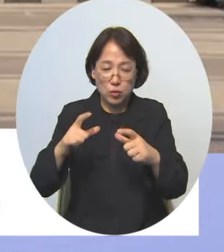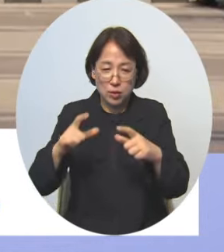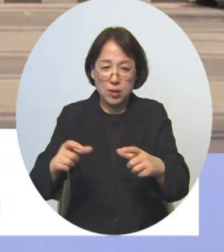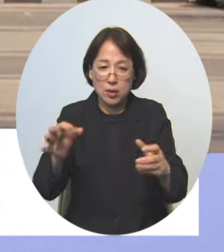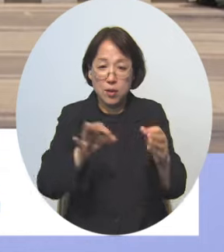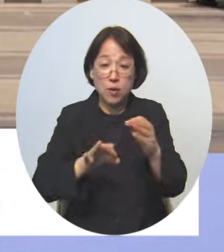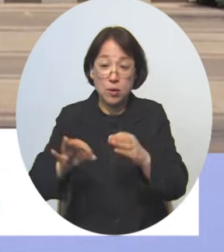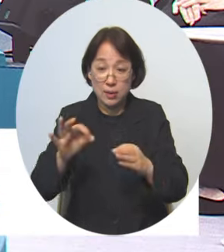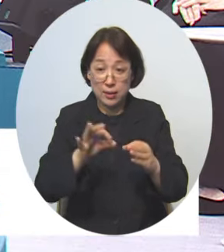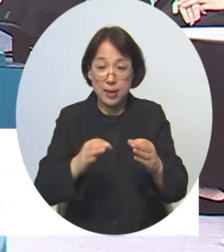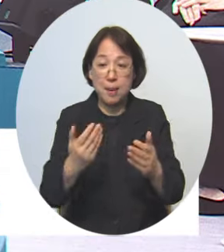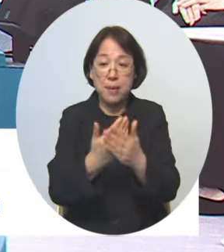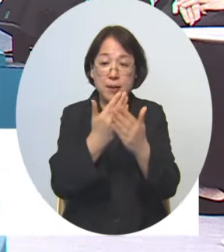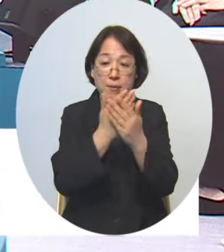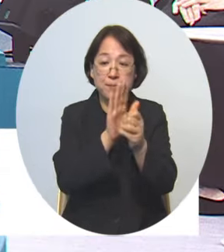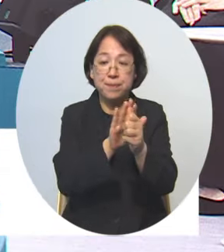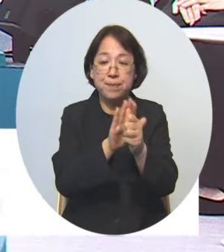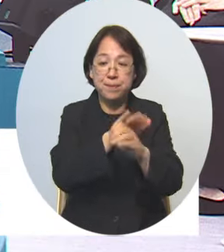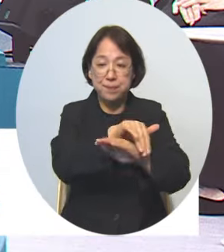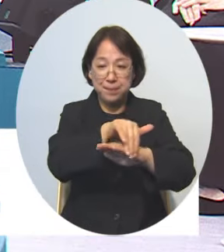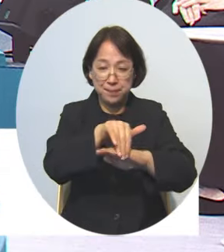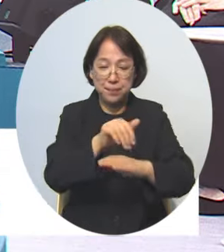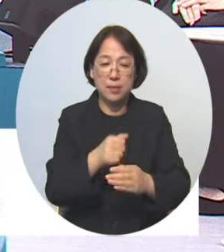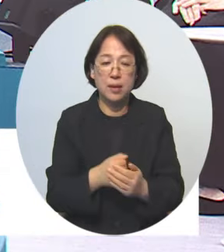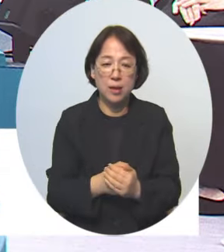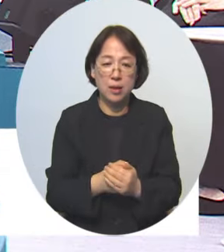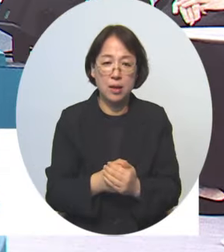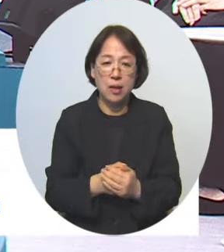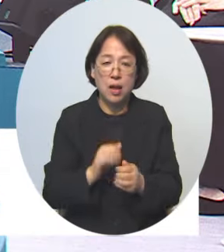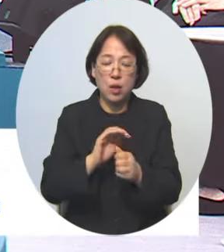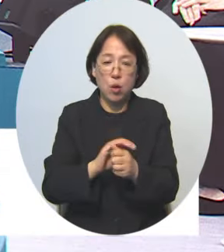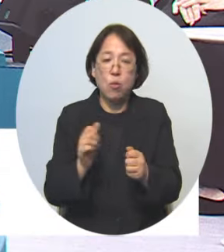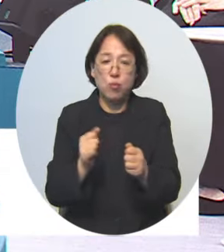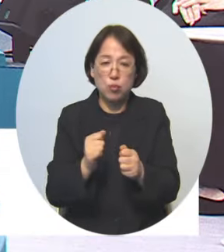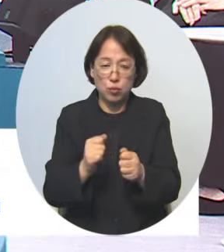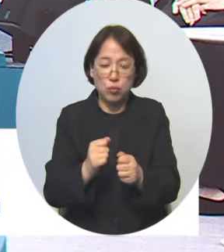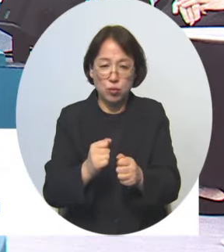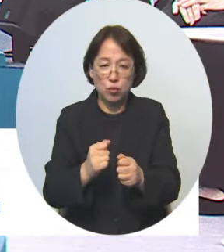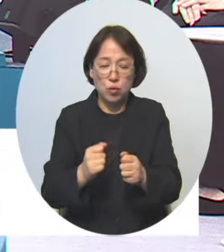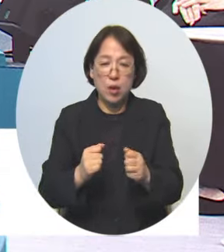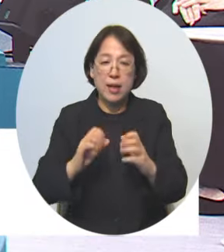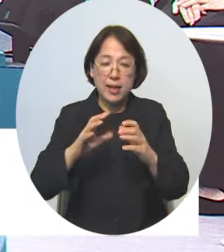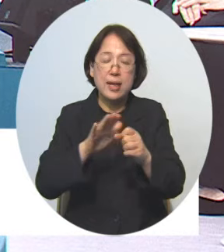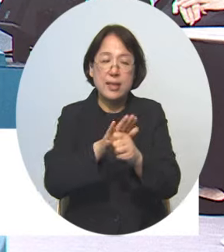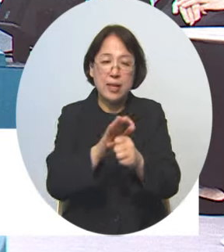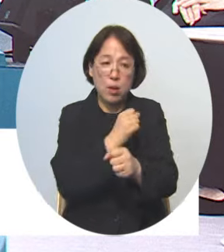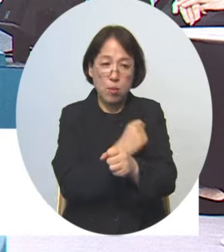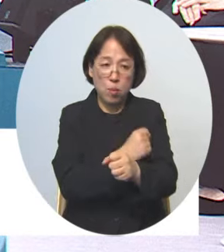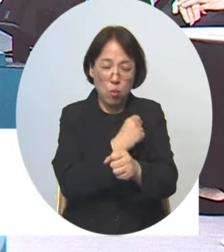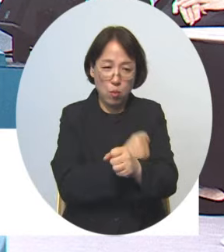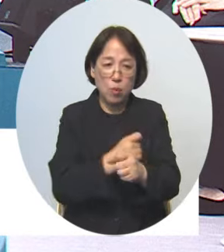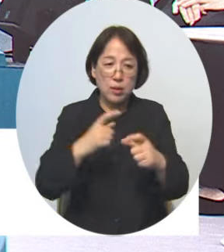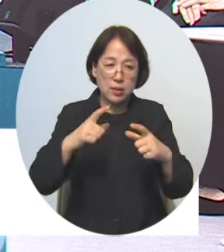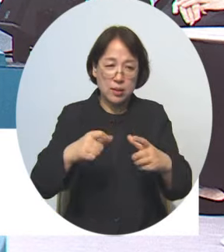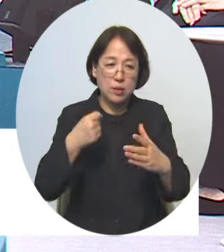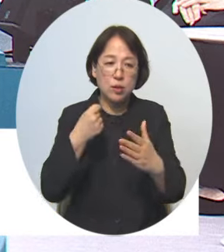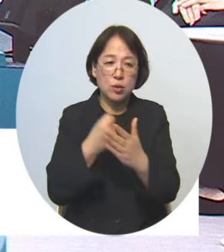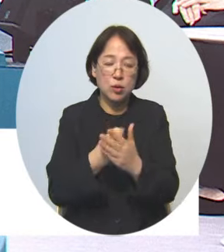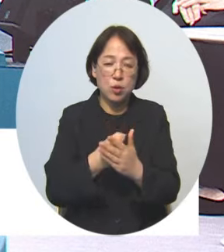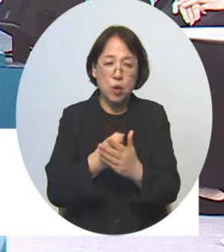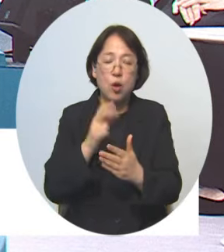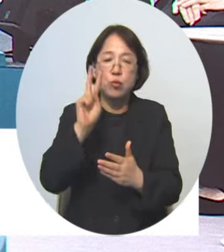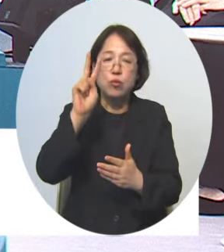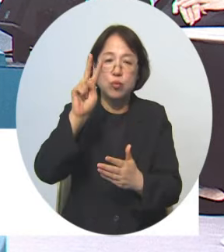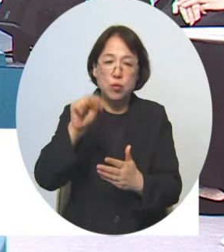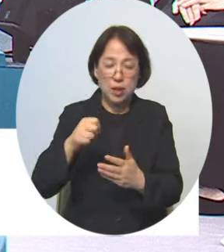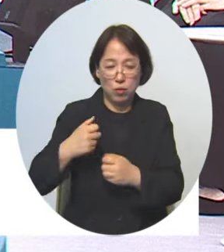있을 것으로 보이는데요. 이 밖에도 경북을 호국 보훈의 성지로 육성하고 또 6.25 전쟁 당시 참전한 유엔군을 추모하기